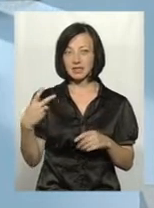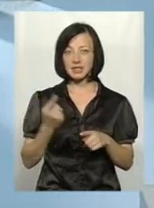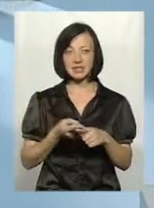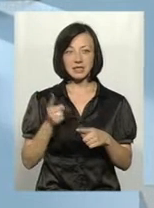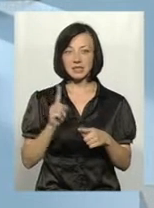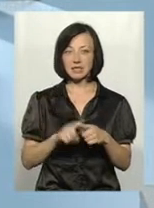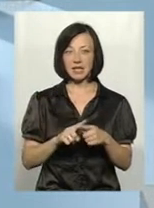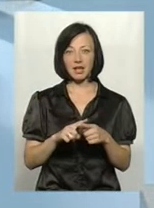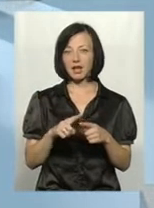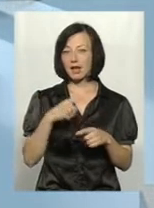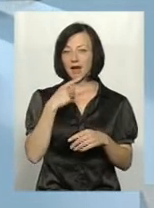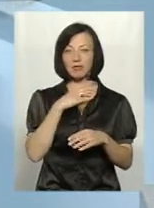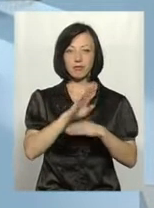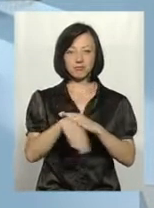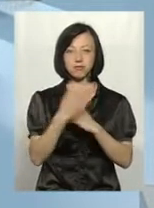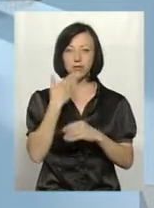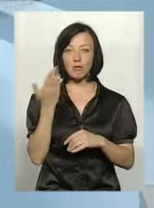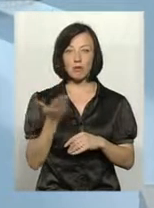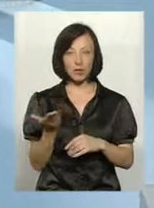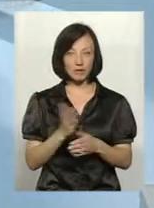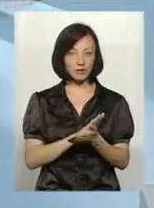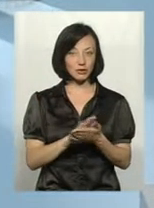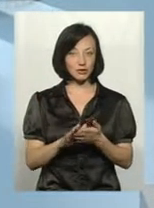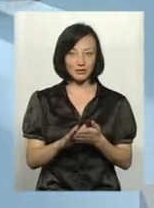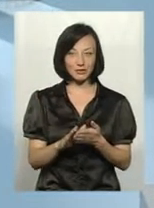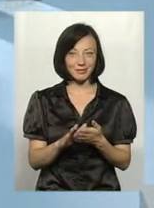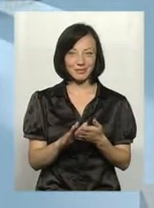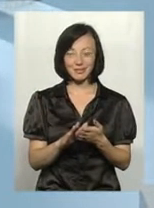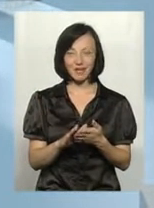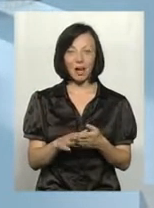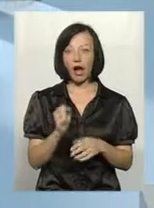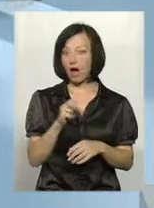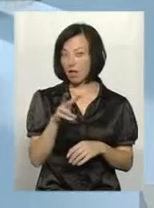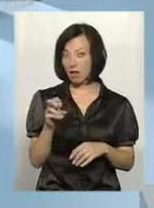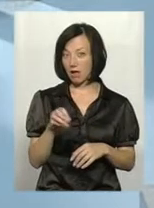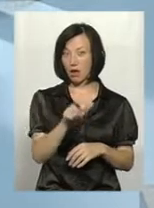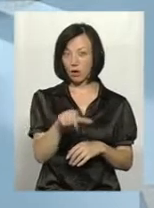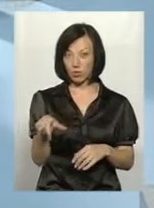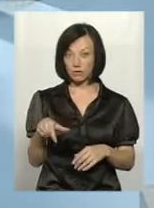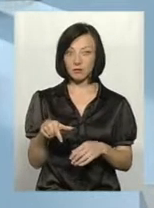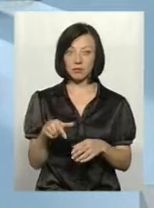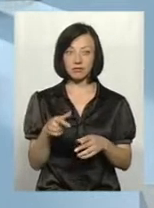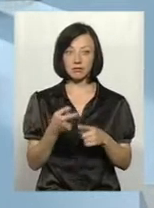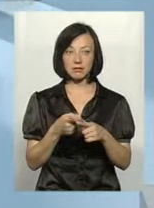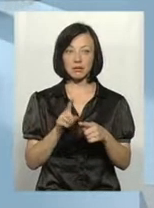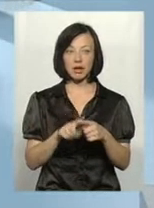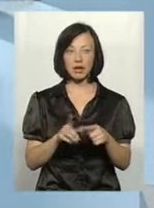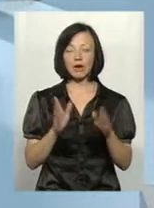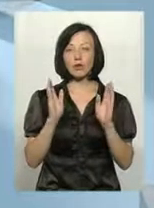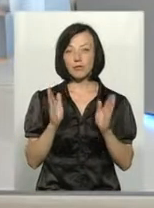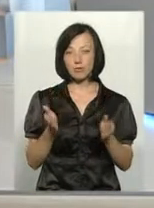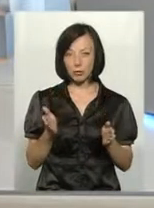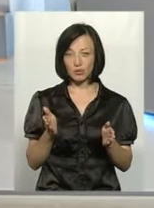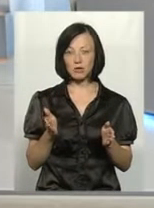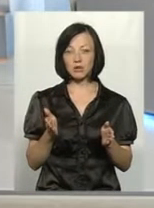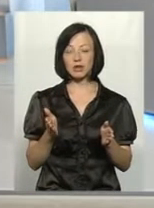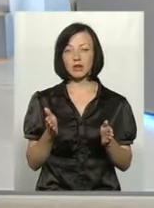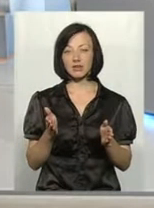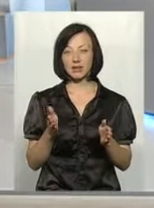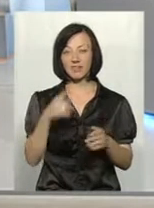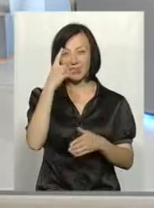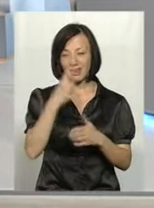15-20 – це популізм чистої води, або передвиборча. Разом з тим, люди купуються, звичайно, на цей популізм? Люди будуть на популізм